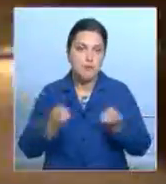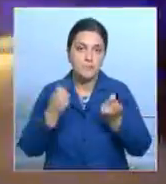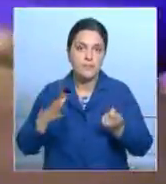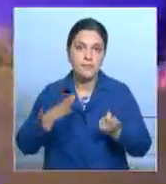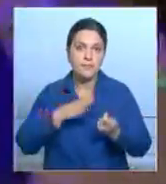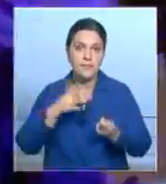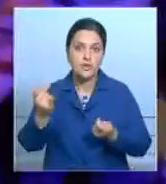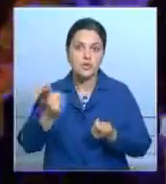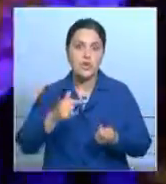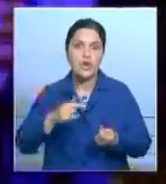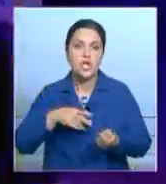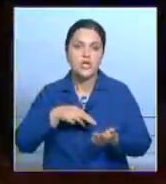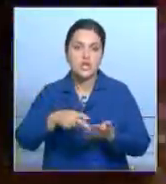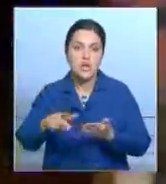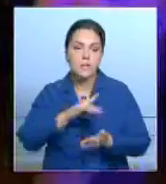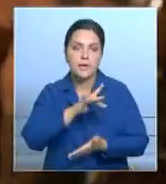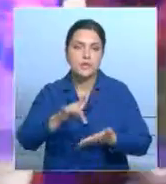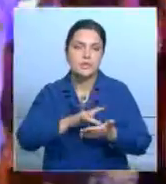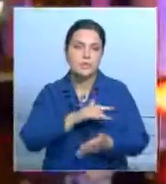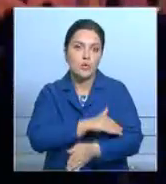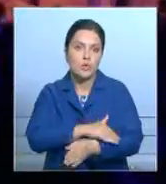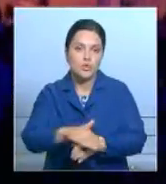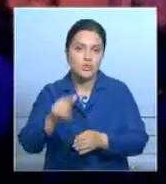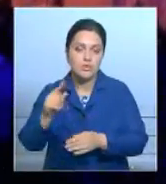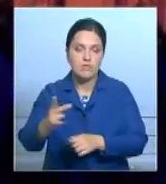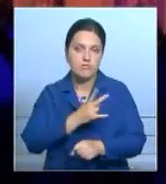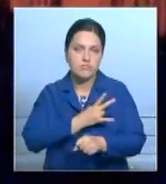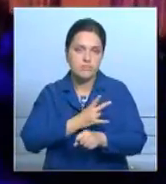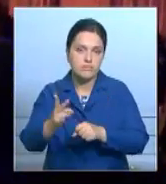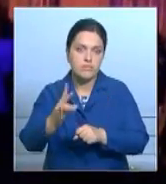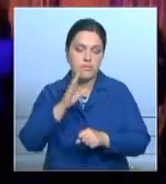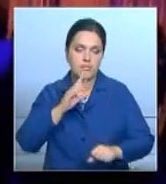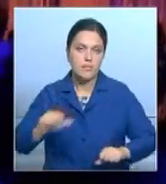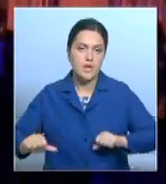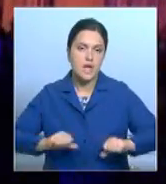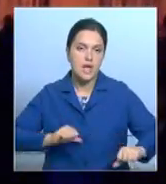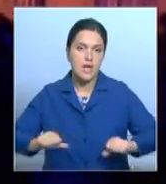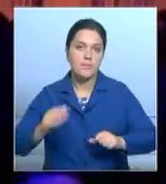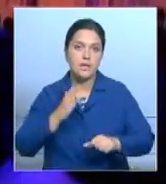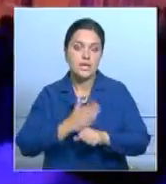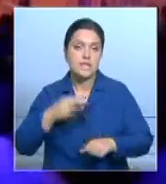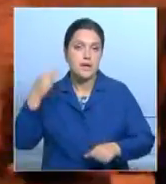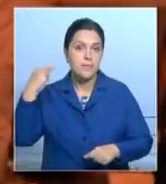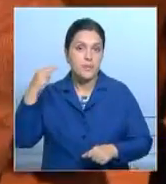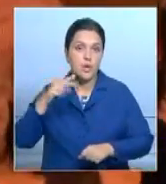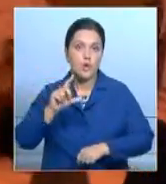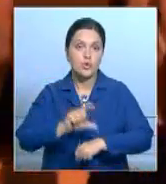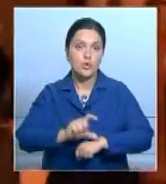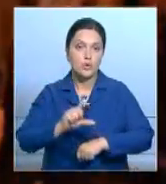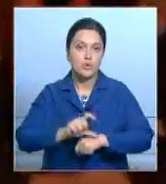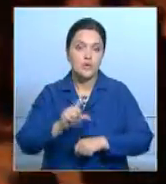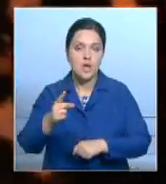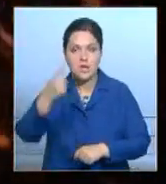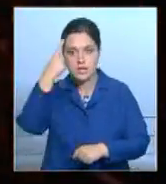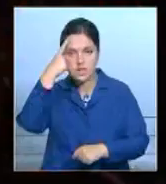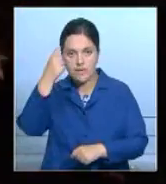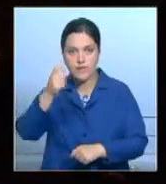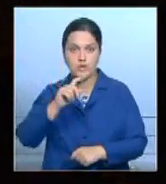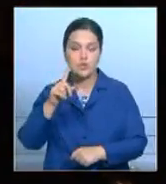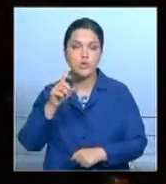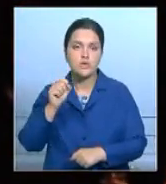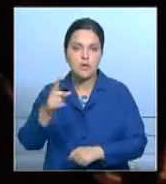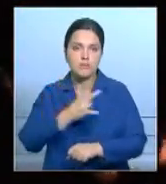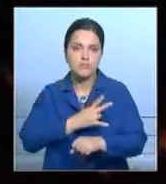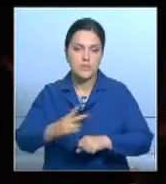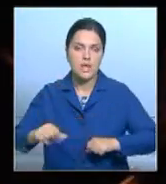когда участники торжества шли по городским улицам. Атаку совершила смертница. Президент Турции Реджеп Тайип Эрдоган заявил, что за